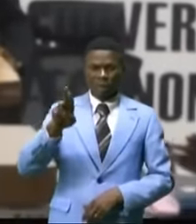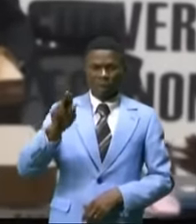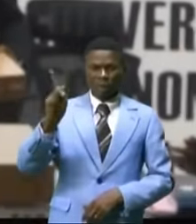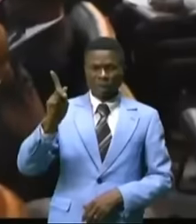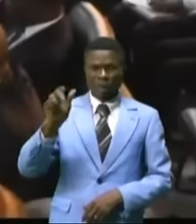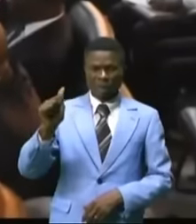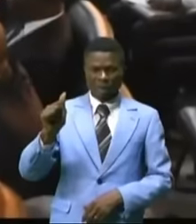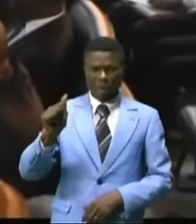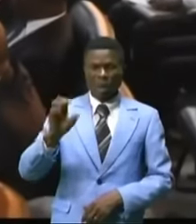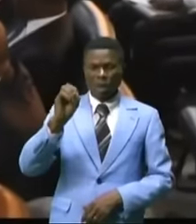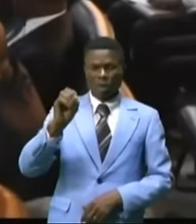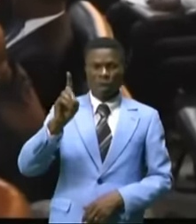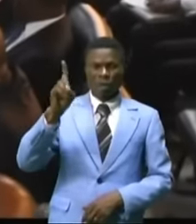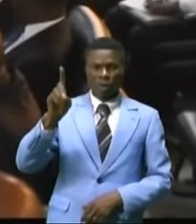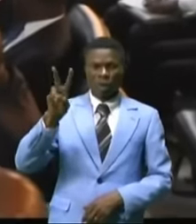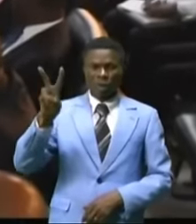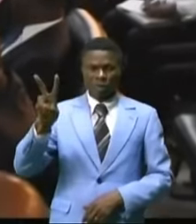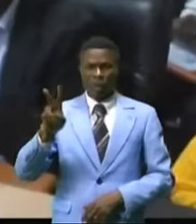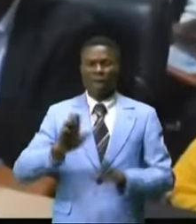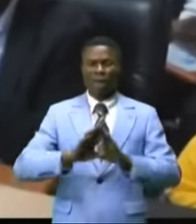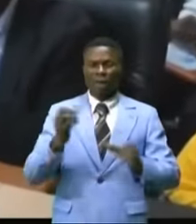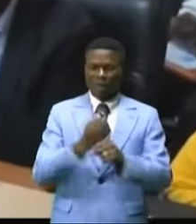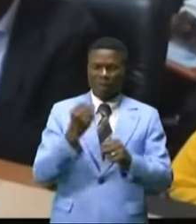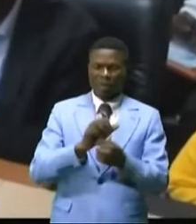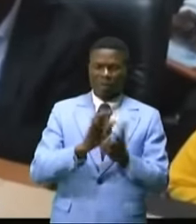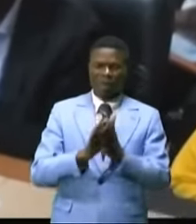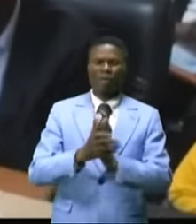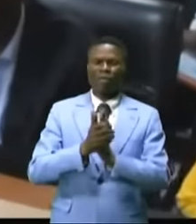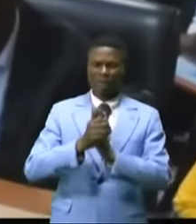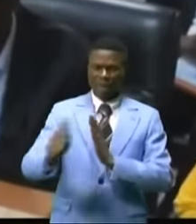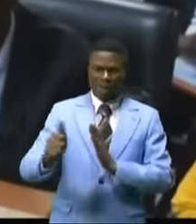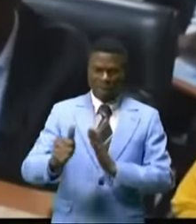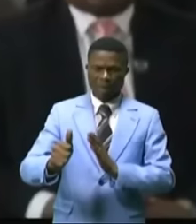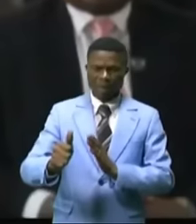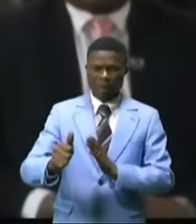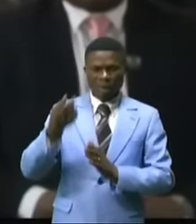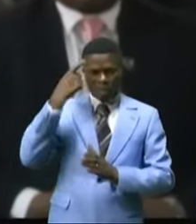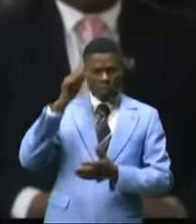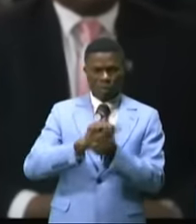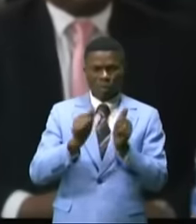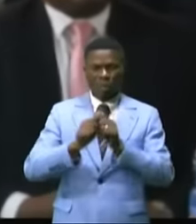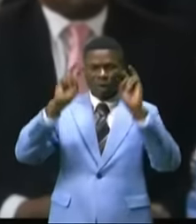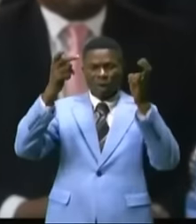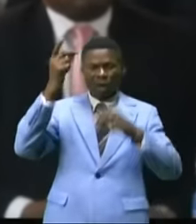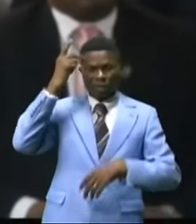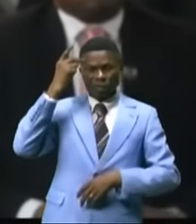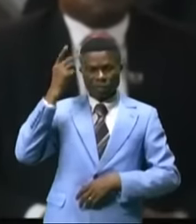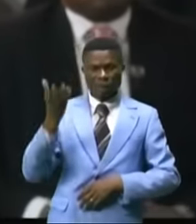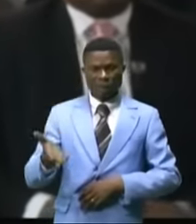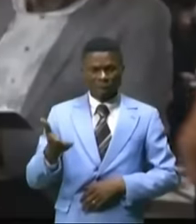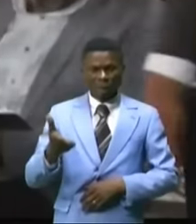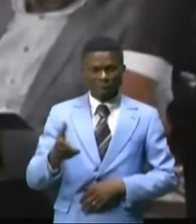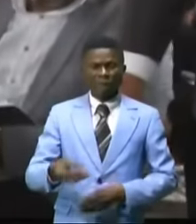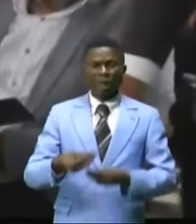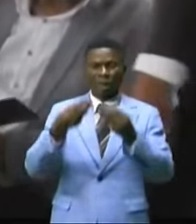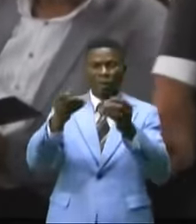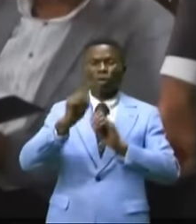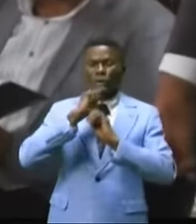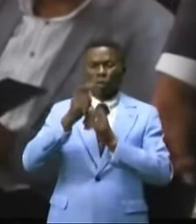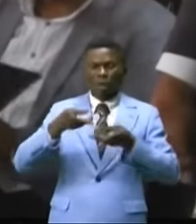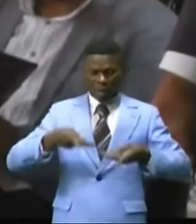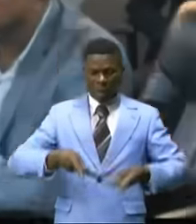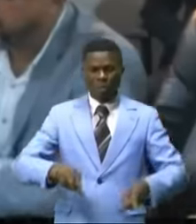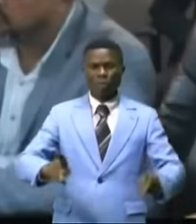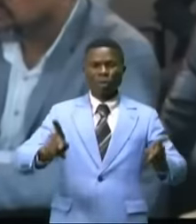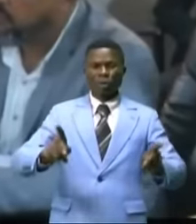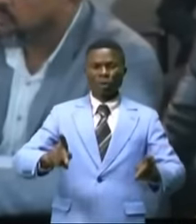fournisseur ODV pour le perfectionnement des services dans la mobilisation des recettes pour les comptes de la ville province Kinshasa. Cette dotation va permettre